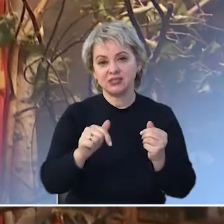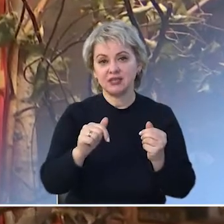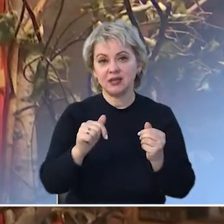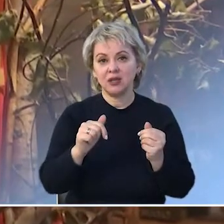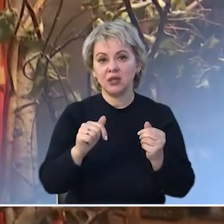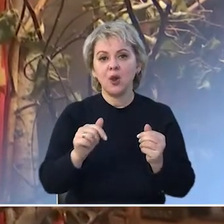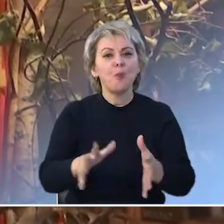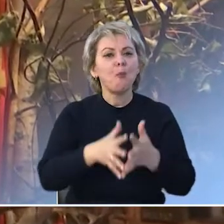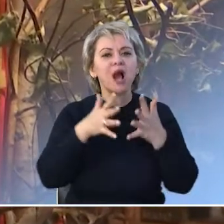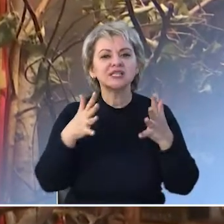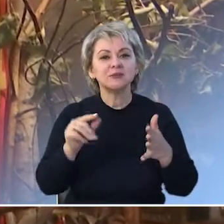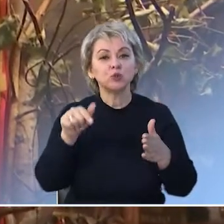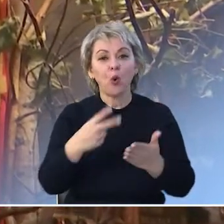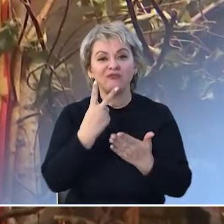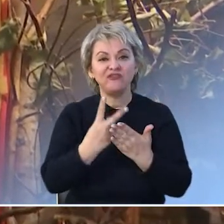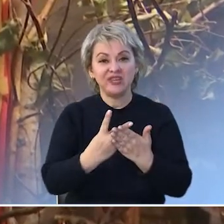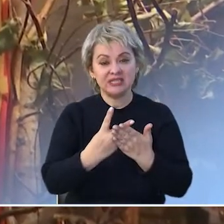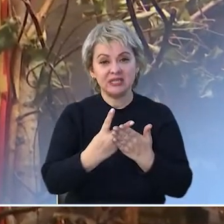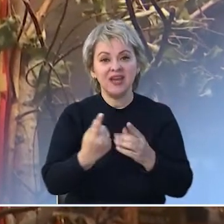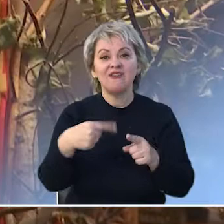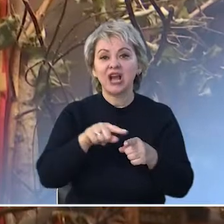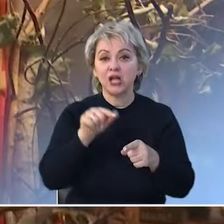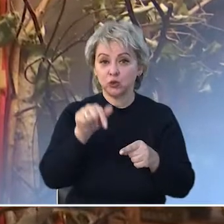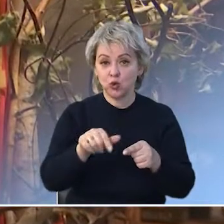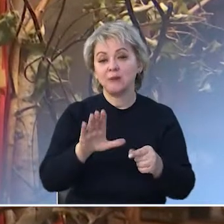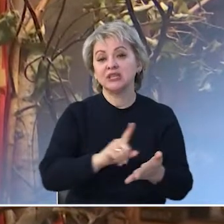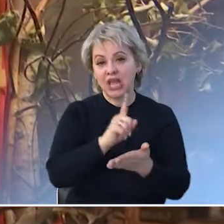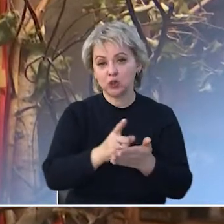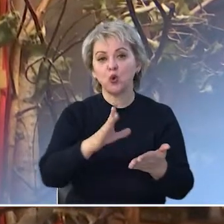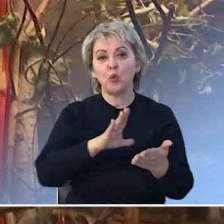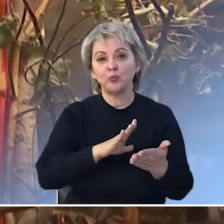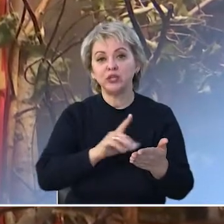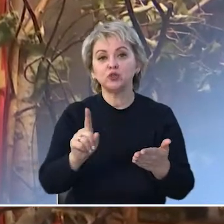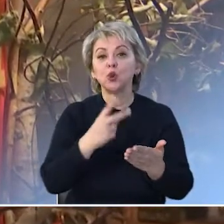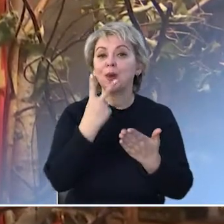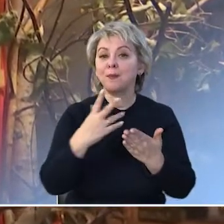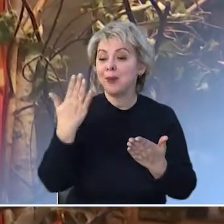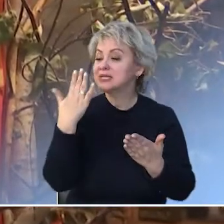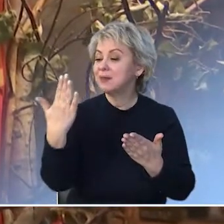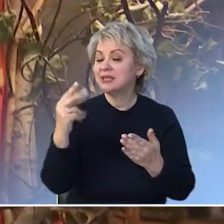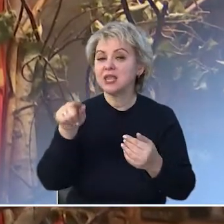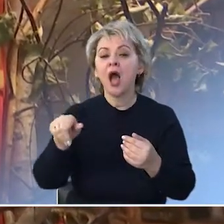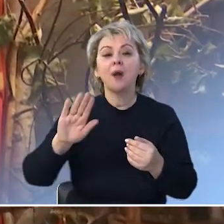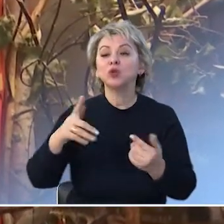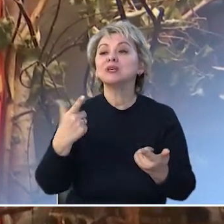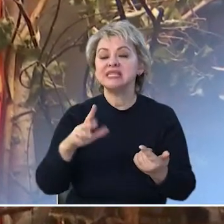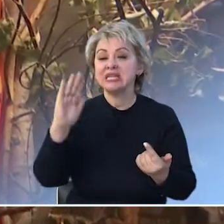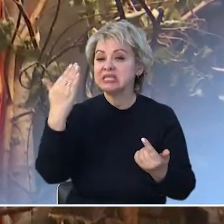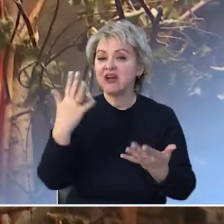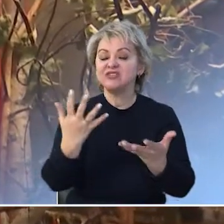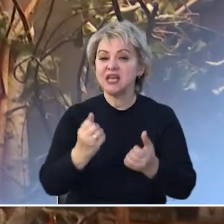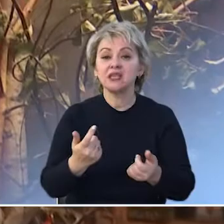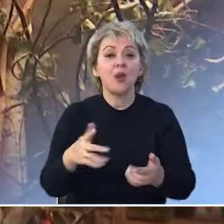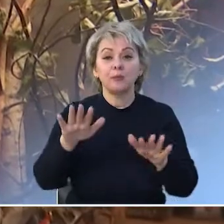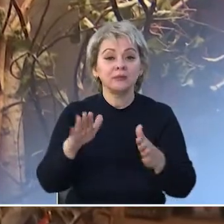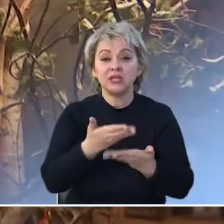сохраниться максимально в том виде, в котором вот оно и должно быть, чтобы посмотреться. Иначе где потом зеркальце взять? Да